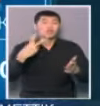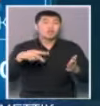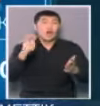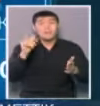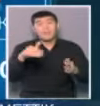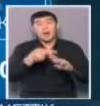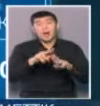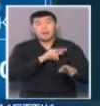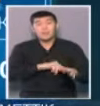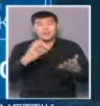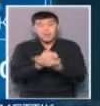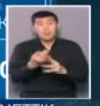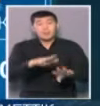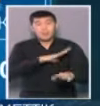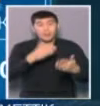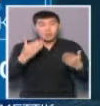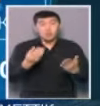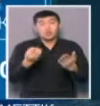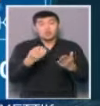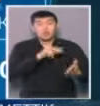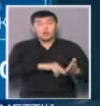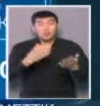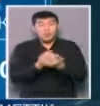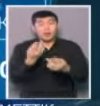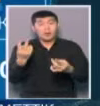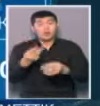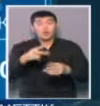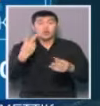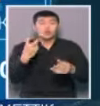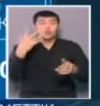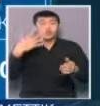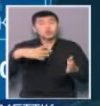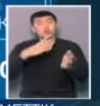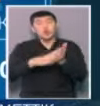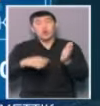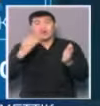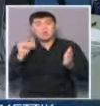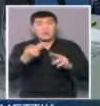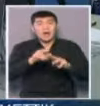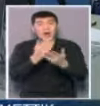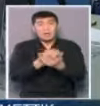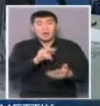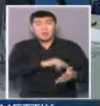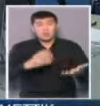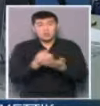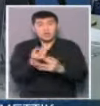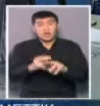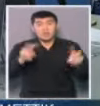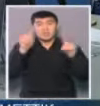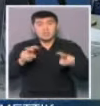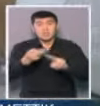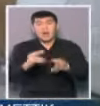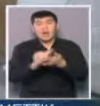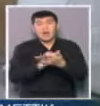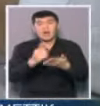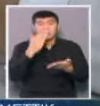тұрақты орналасты. Тағы жұмыспен қамтудың жол картасы аясында 239 мың тұрғын екі қолға бір күрек тапты. Бірақ тексерістен тек қағаз